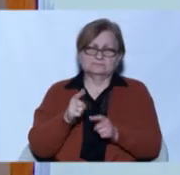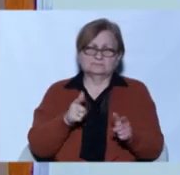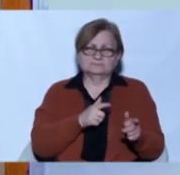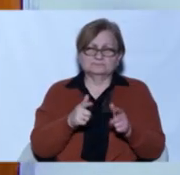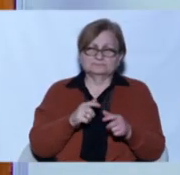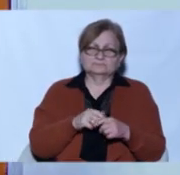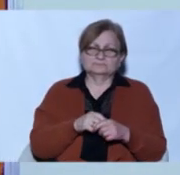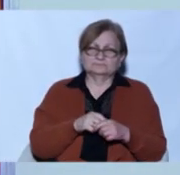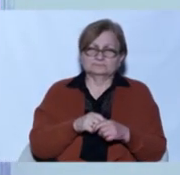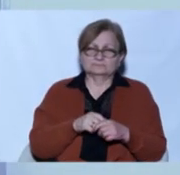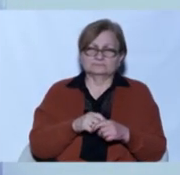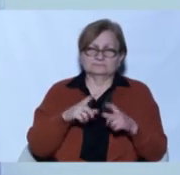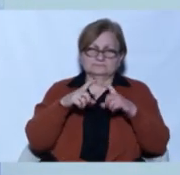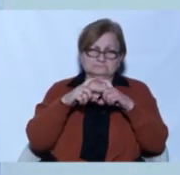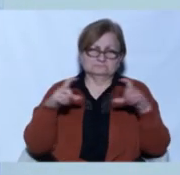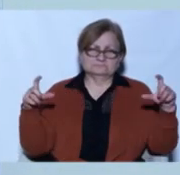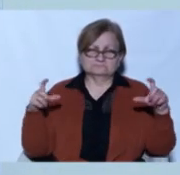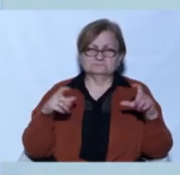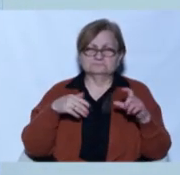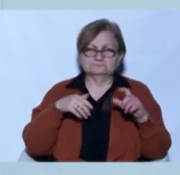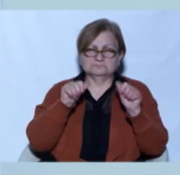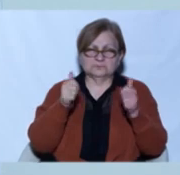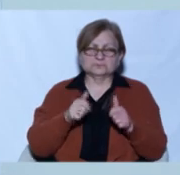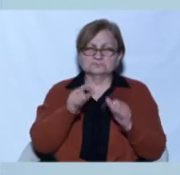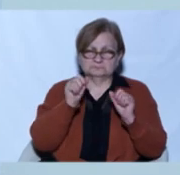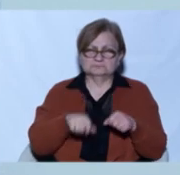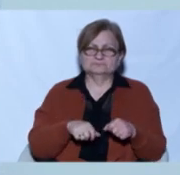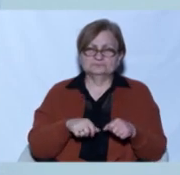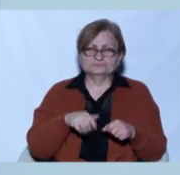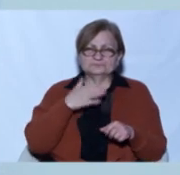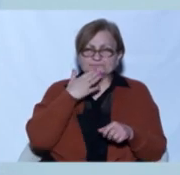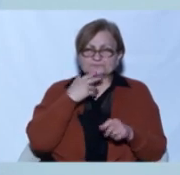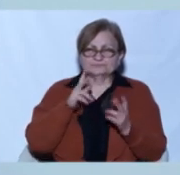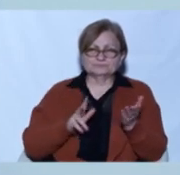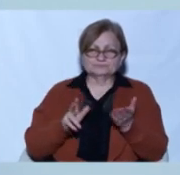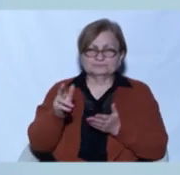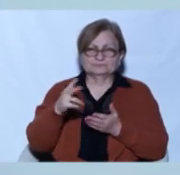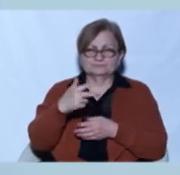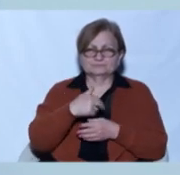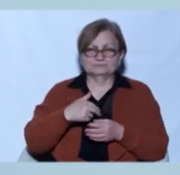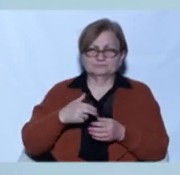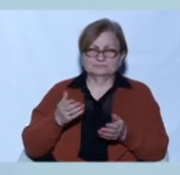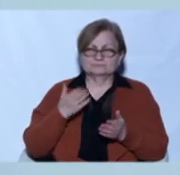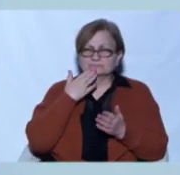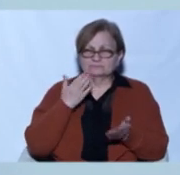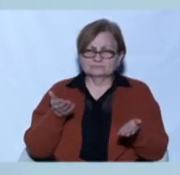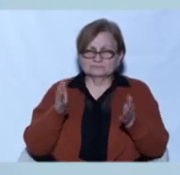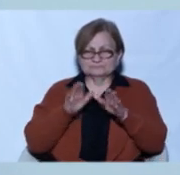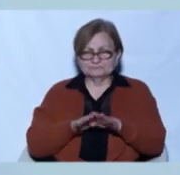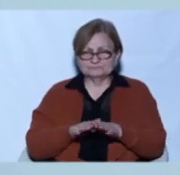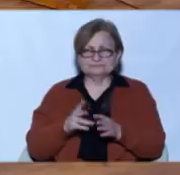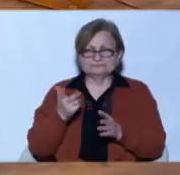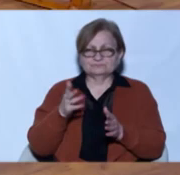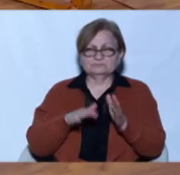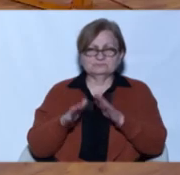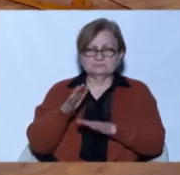ამ ფორმის მოგრძო კონვერტი უფრო ადვილი დასამზადებელია. მოვჭრით გვერდებს, გავკეცავთ სამად, გადავკეცავთ